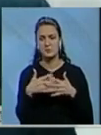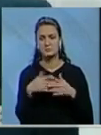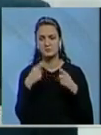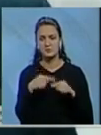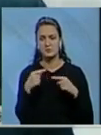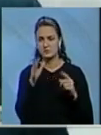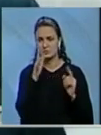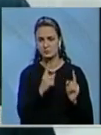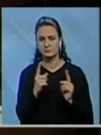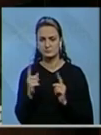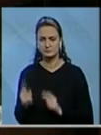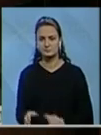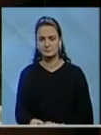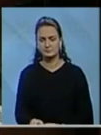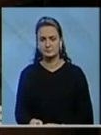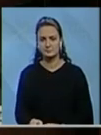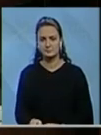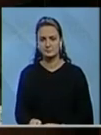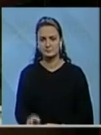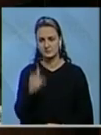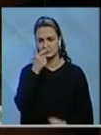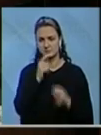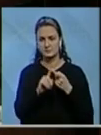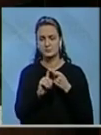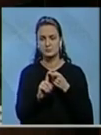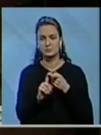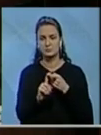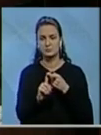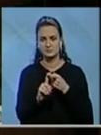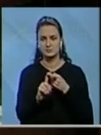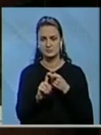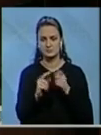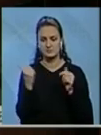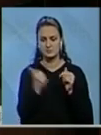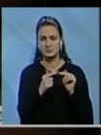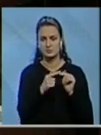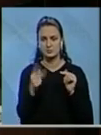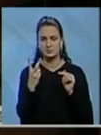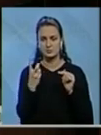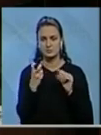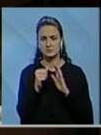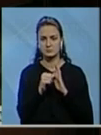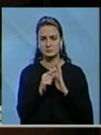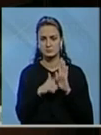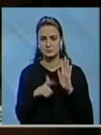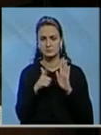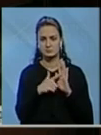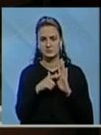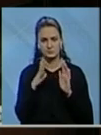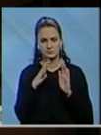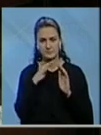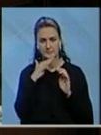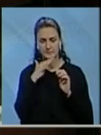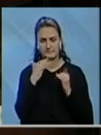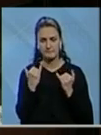დროს დგება ფეხმძიმობა. გრიპის ვირუსის მაჩვენებლის პიკმა გასულ კვირაში 267-ს მიაღწია,